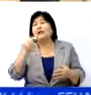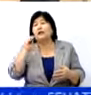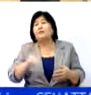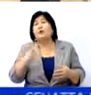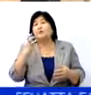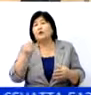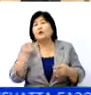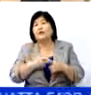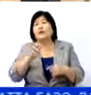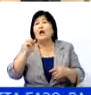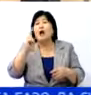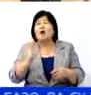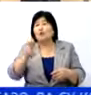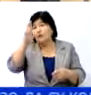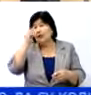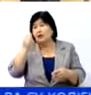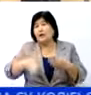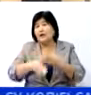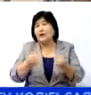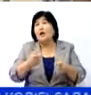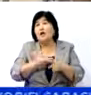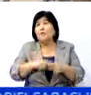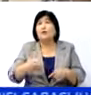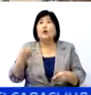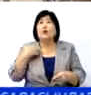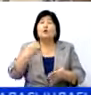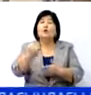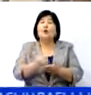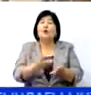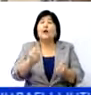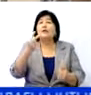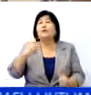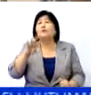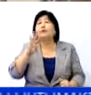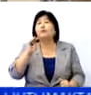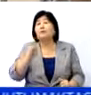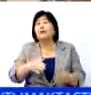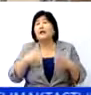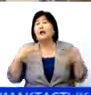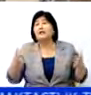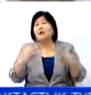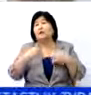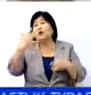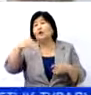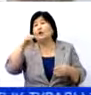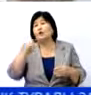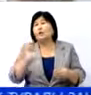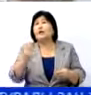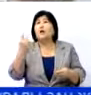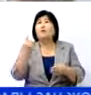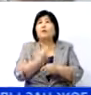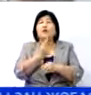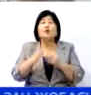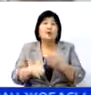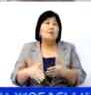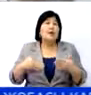көлемінде әлеуметтік жәрдемақы алды. Біргеміз Қызылорда қоры арқылы 24 мыңнан астам отбасыға 50 мың теңгеден бір реттік